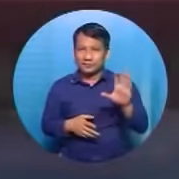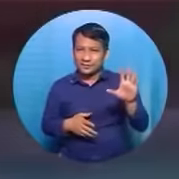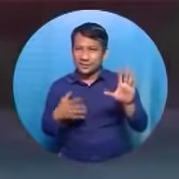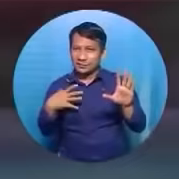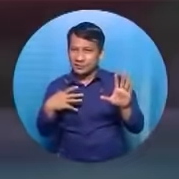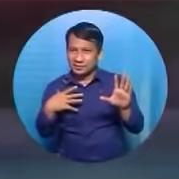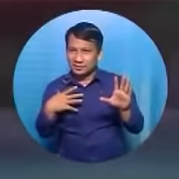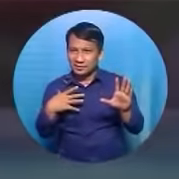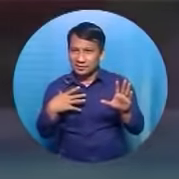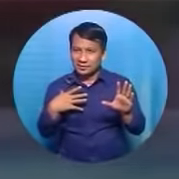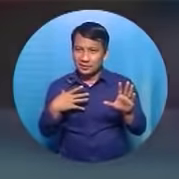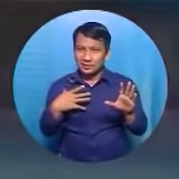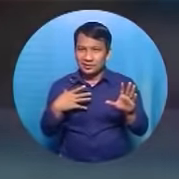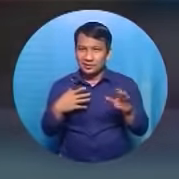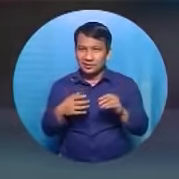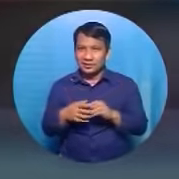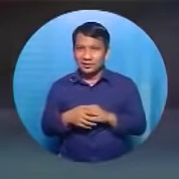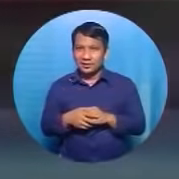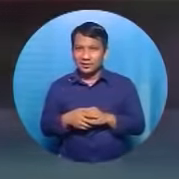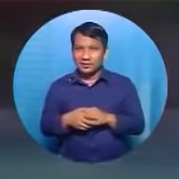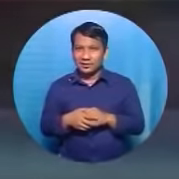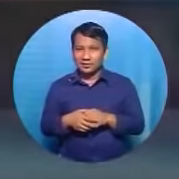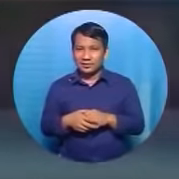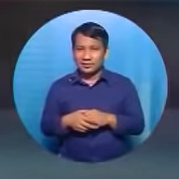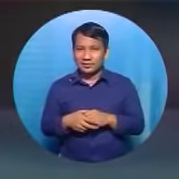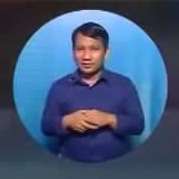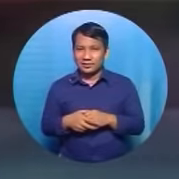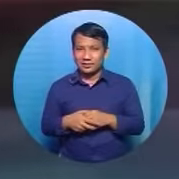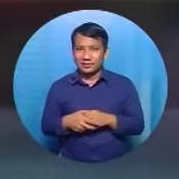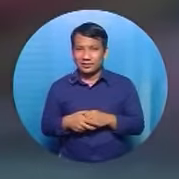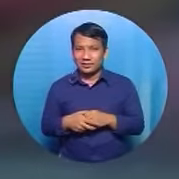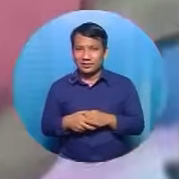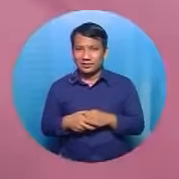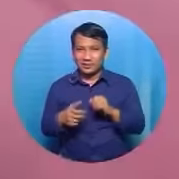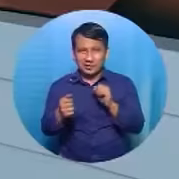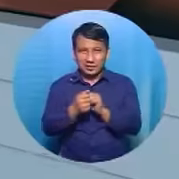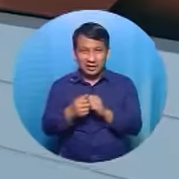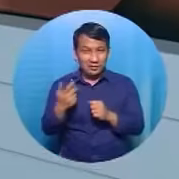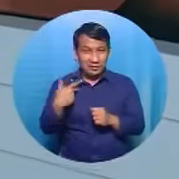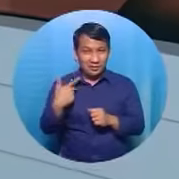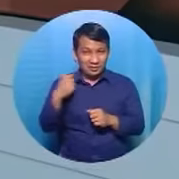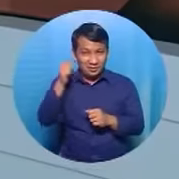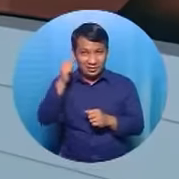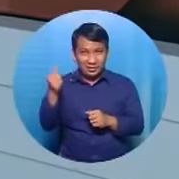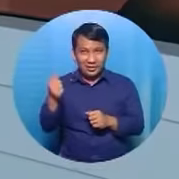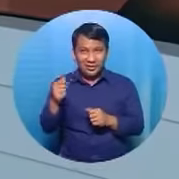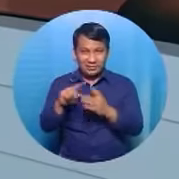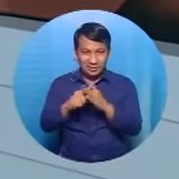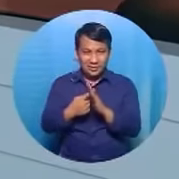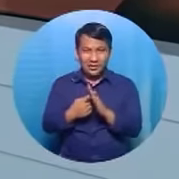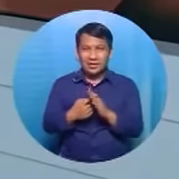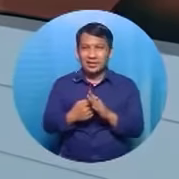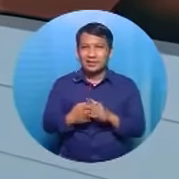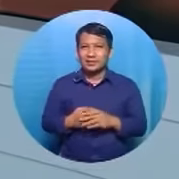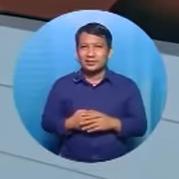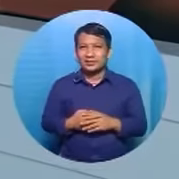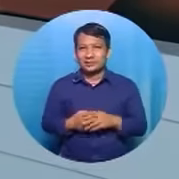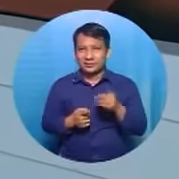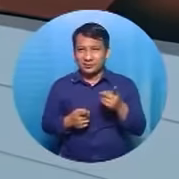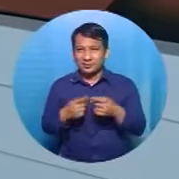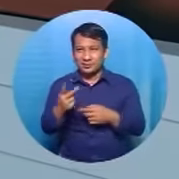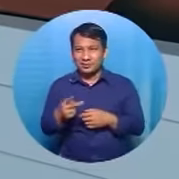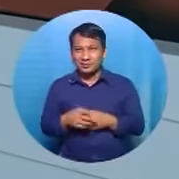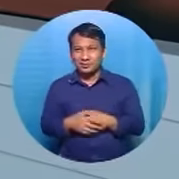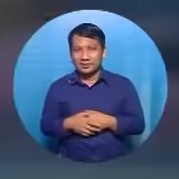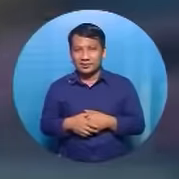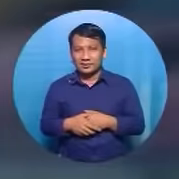Okay. Sige, pwede ba yung with audio? Sandali, ulitin natin, direct. Yung with audio, one more time. Yung pagka, umpisa na sa with audio. Sige, 1, 2, 3,